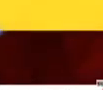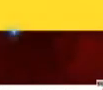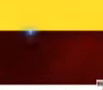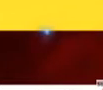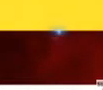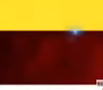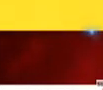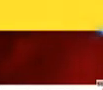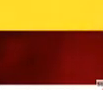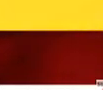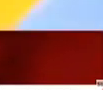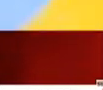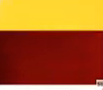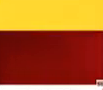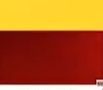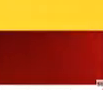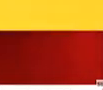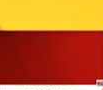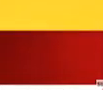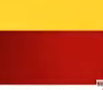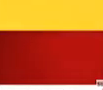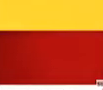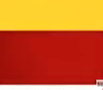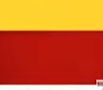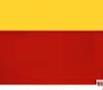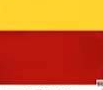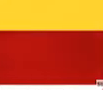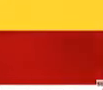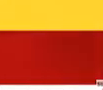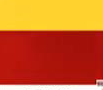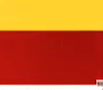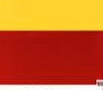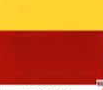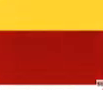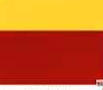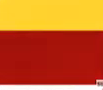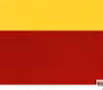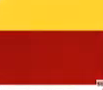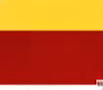nia zipo, nguvu zipo, ajenda ipo na rais yupo.